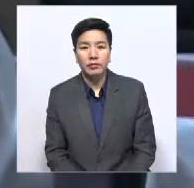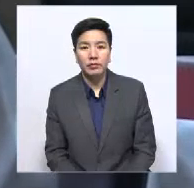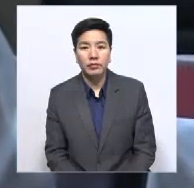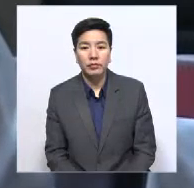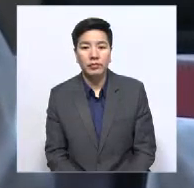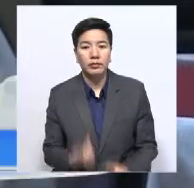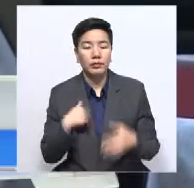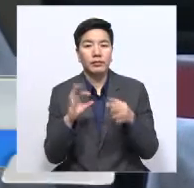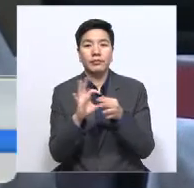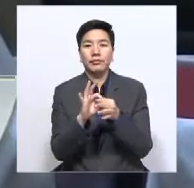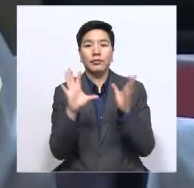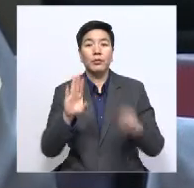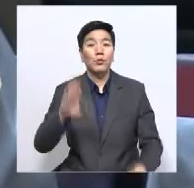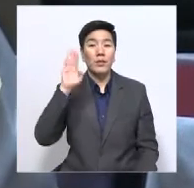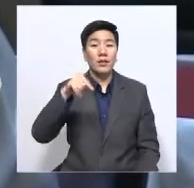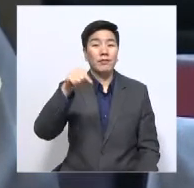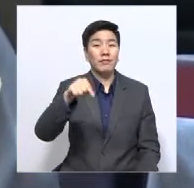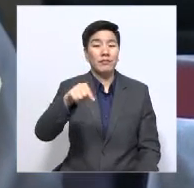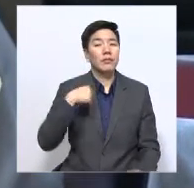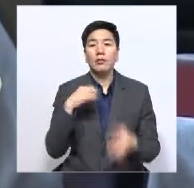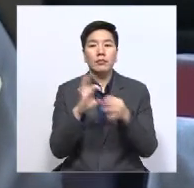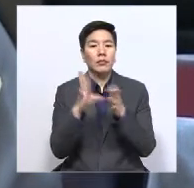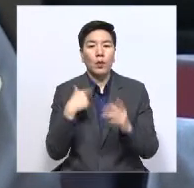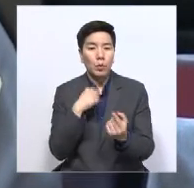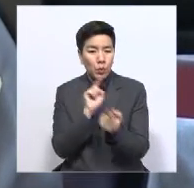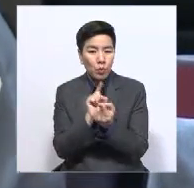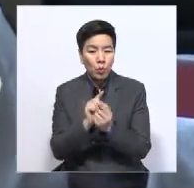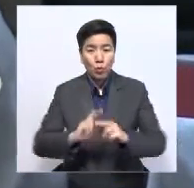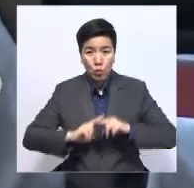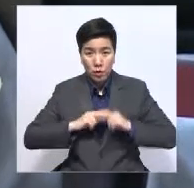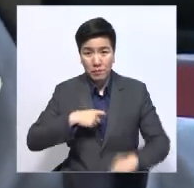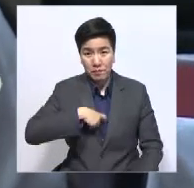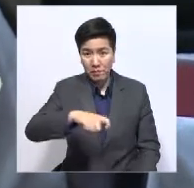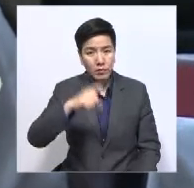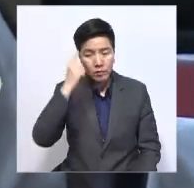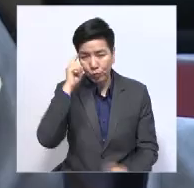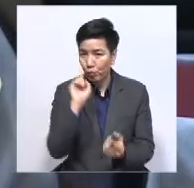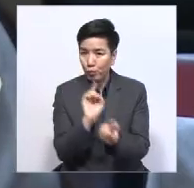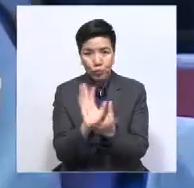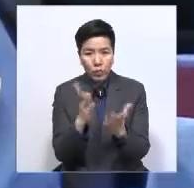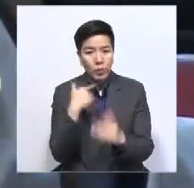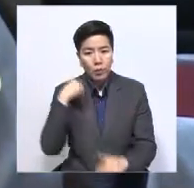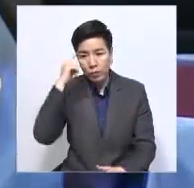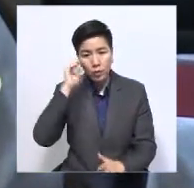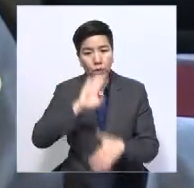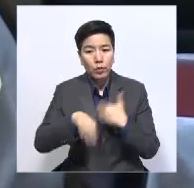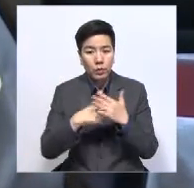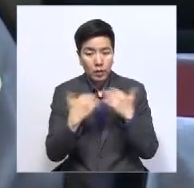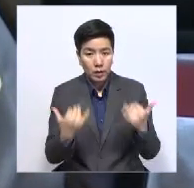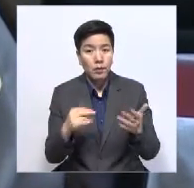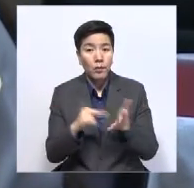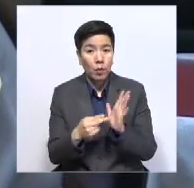ไม่มีส่วนเกี่ยวข้องกับบริษัทนี้ไม่มีความรู้จักเป็นส่วนตัวไม่รู้จักเขามาก่อนไม่รู้อะไรเลยฉะนั้น